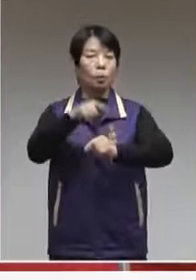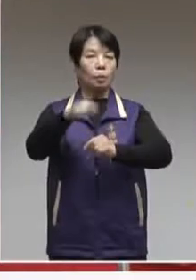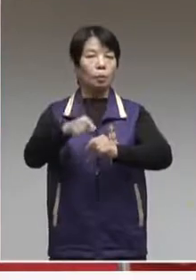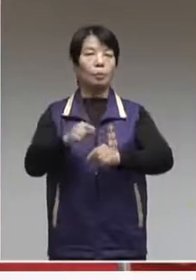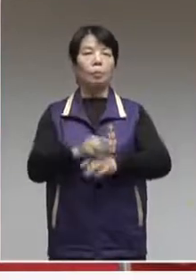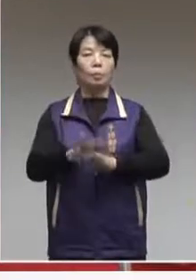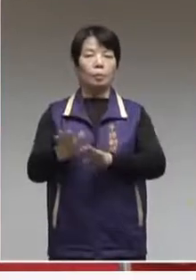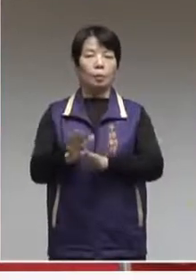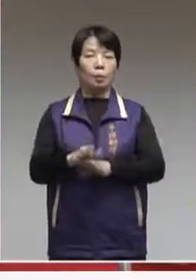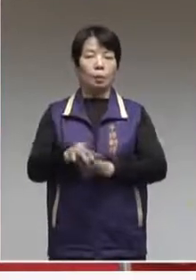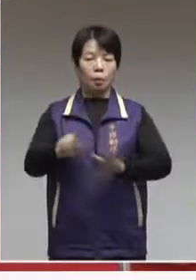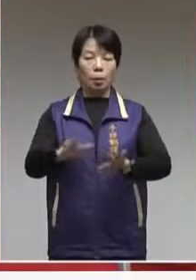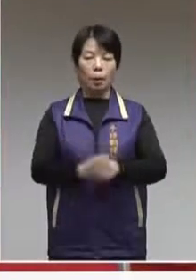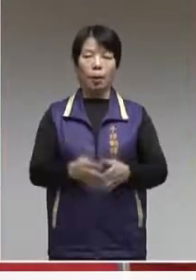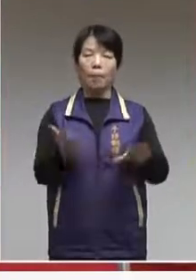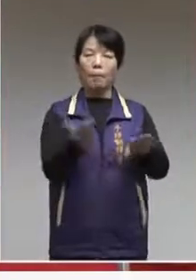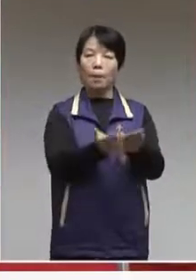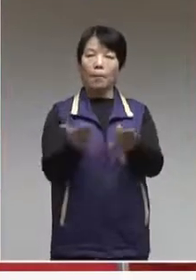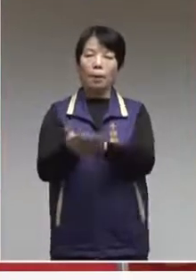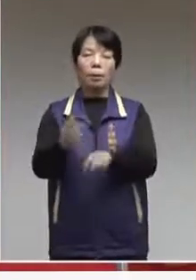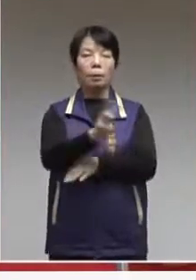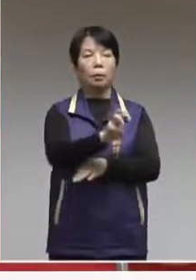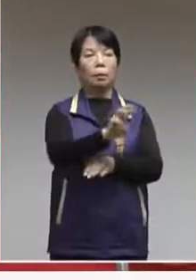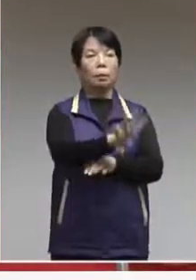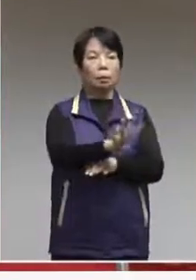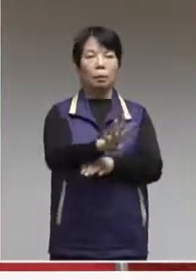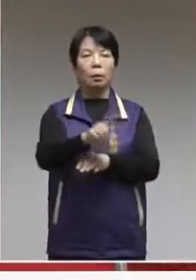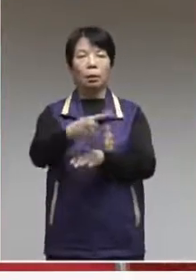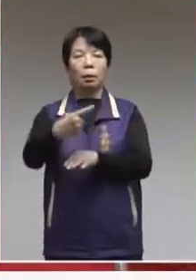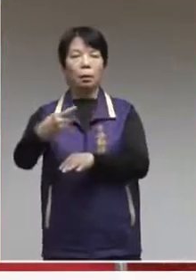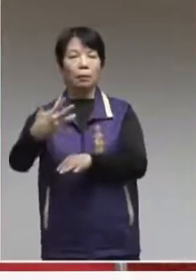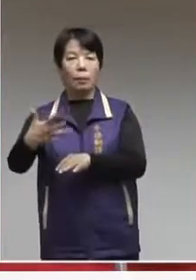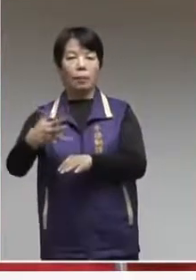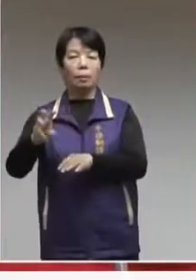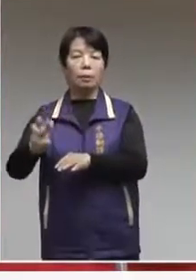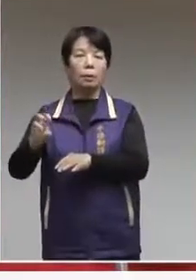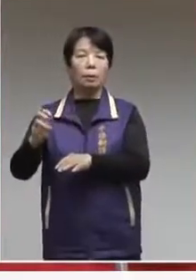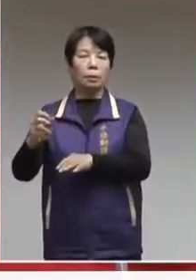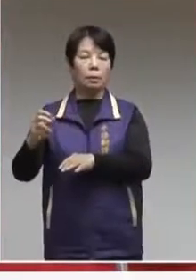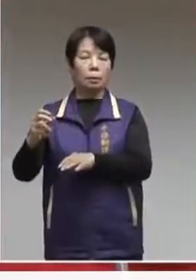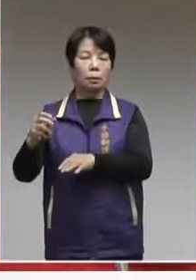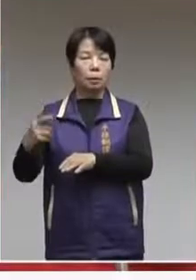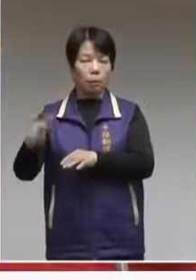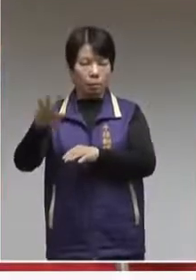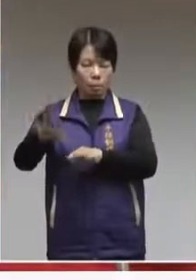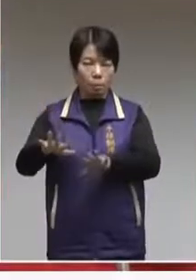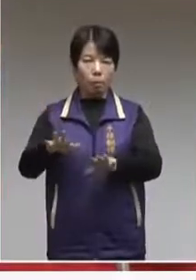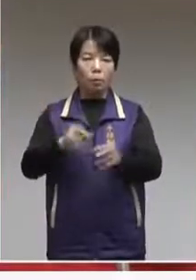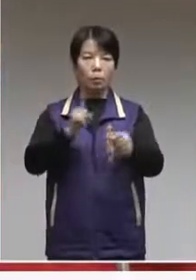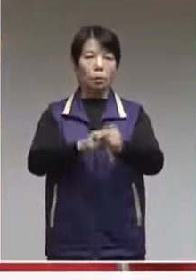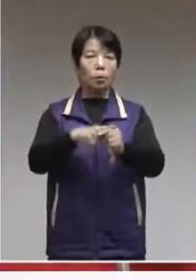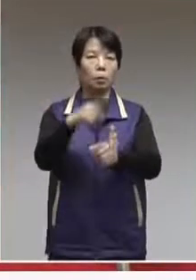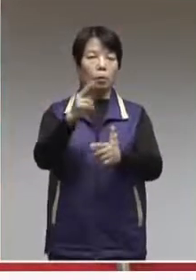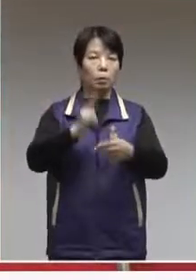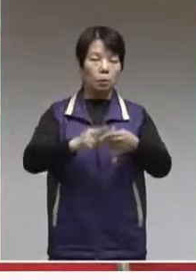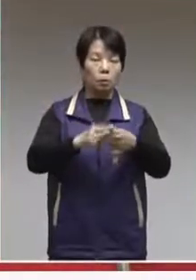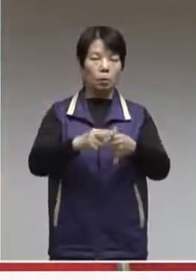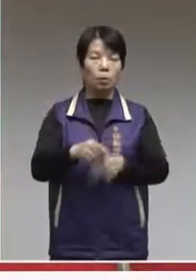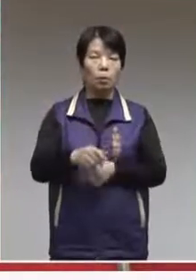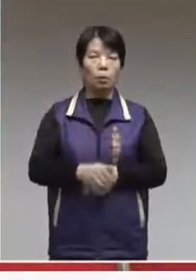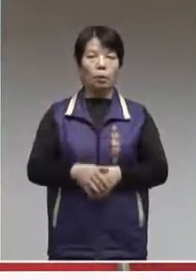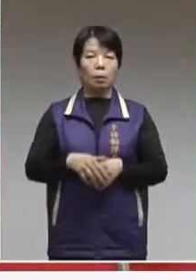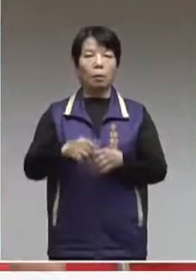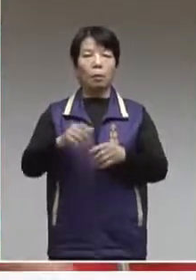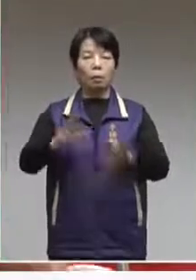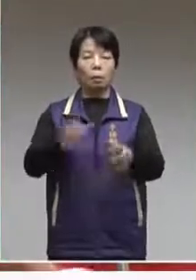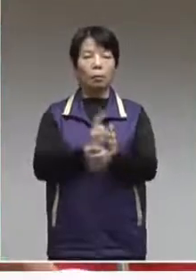是其他的码头，34118、36555或龟屋，还有中信高顶厂等